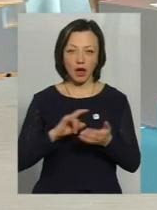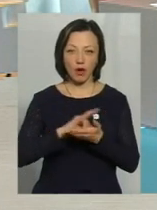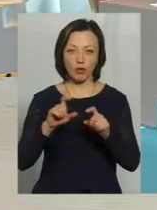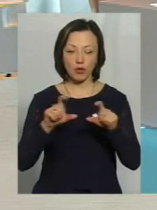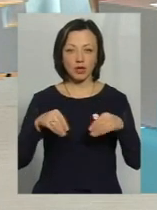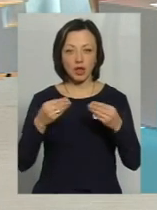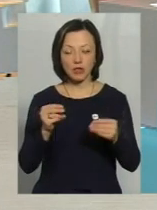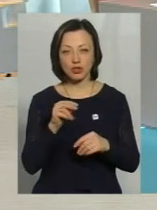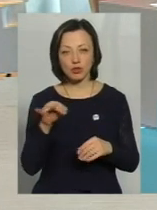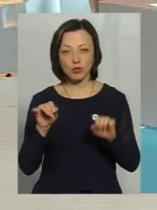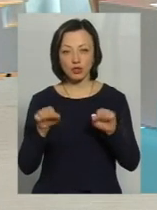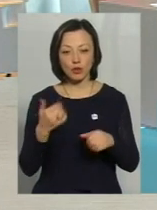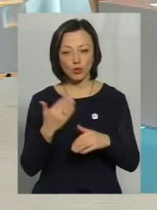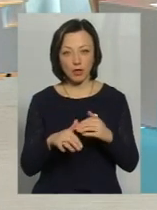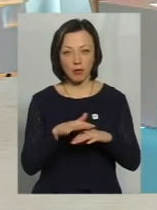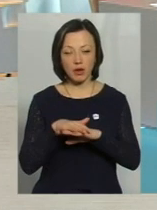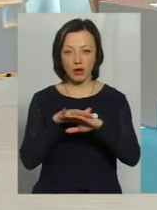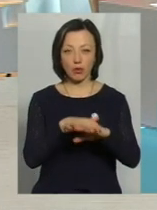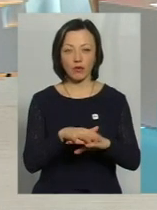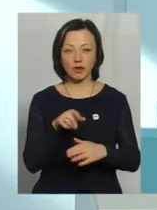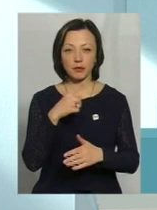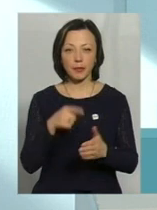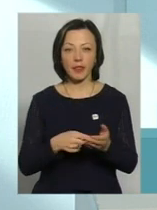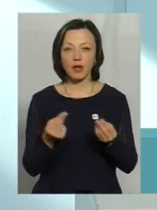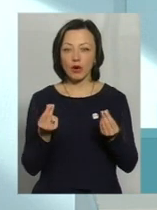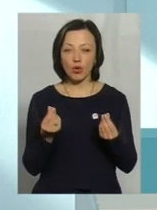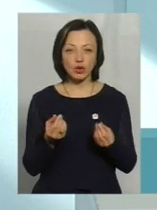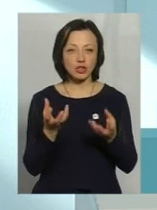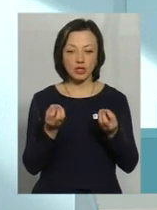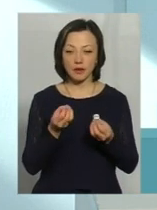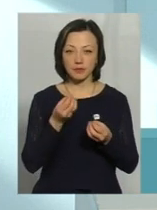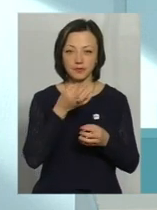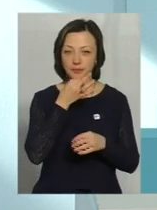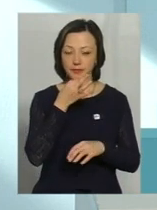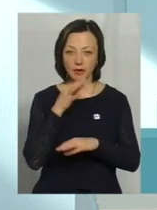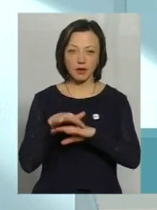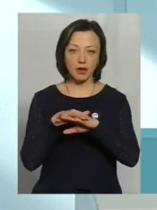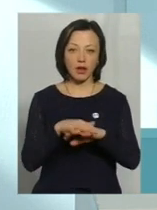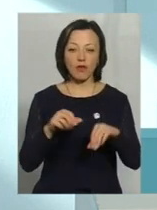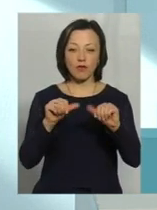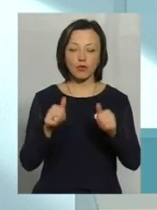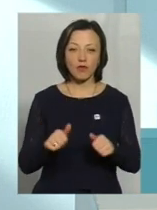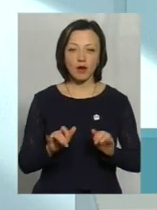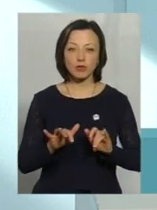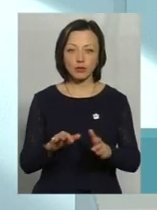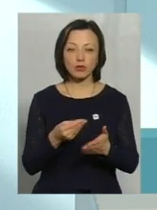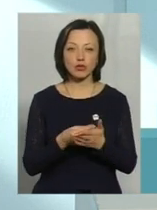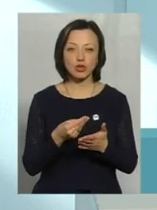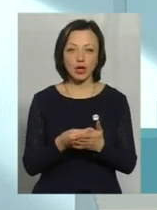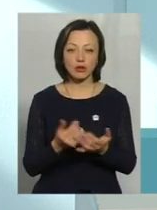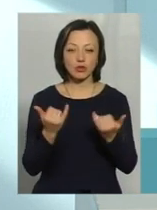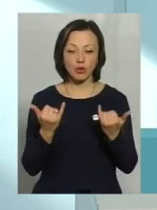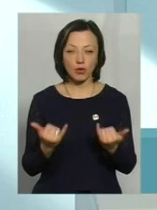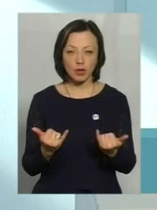будуть надані, чи, можливо, вони вже перераховані? Гроші не перераховані, тому що формування і процедуру бюджету